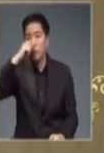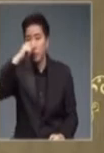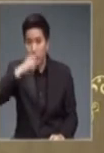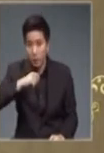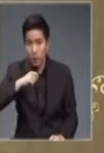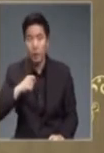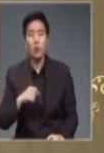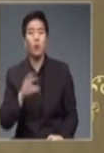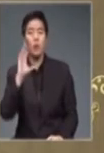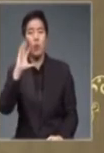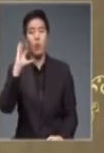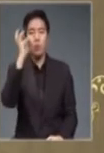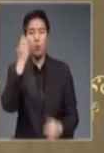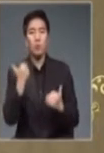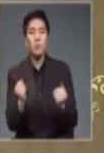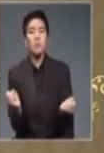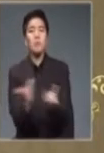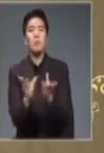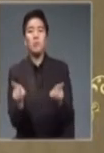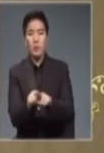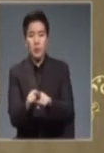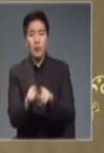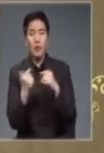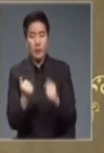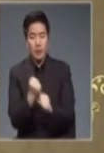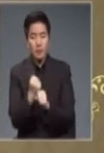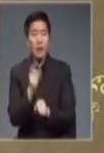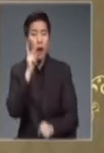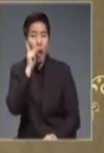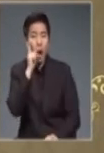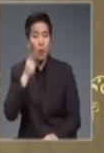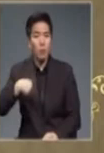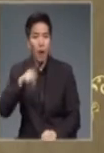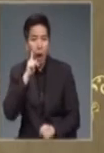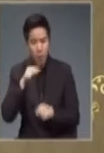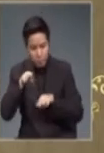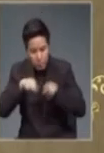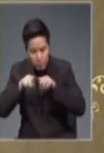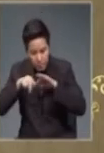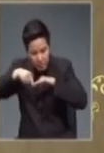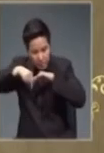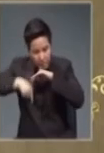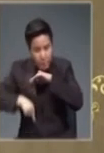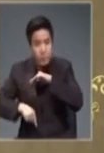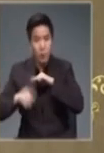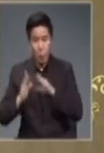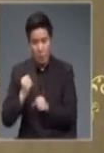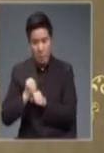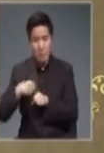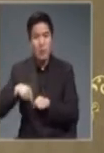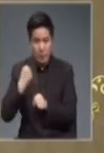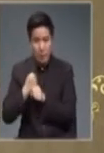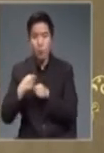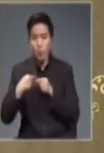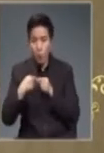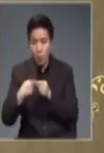ค์ในแต่ละท้องที่ทั้งนี้ก็เพื่อให้ประชาชนมีคุณภาพชีวิตที่ดีขึ้นทั้งด้านสังคมและเศรษฐกิจตลอดจนมีความรักช